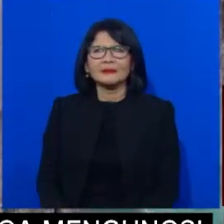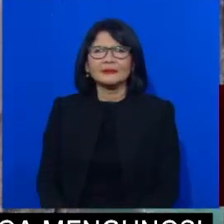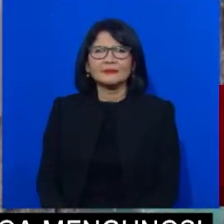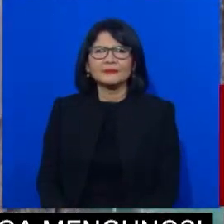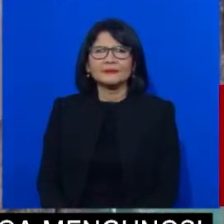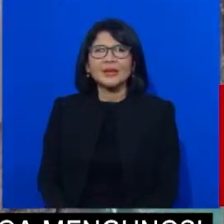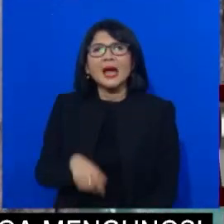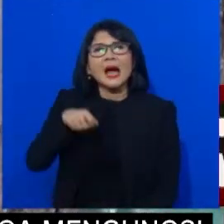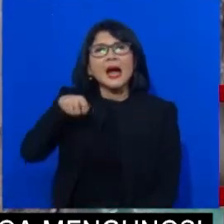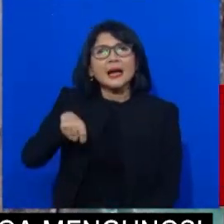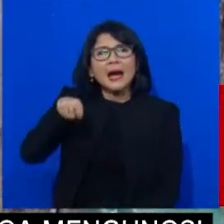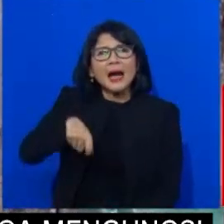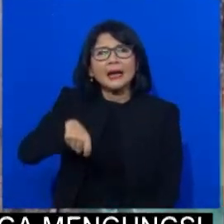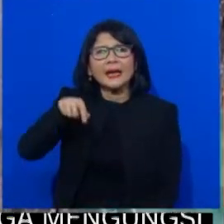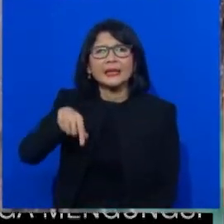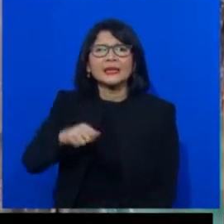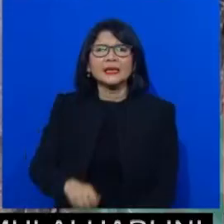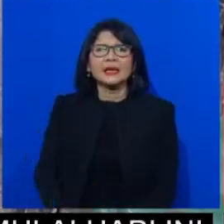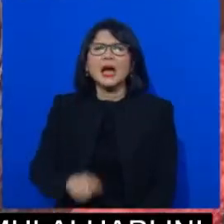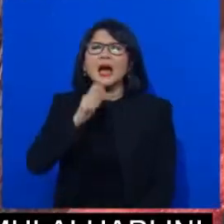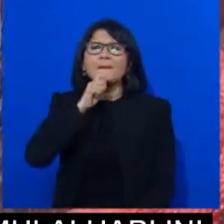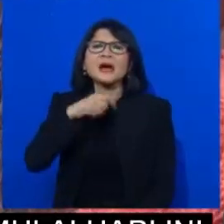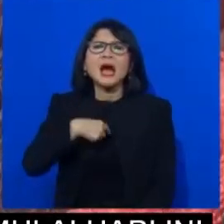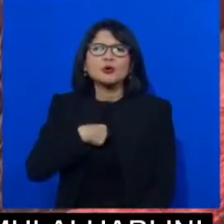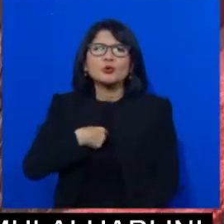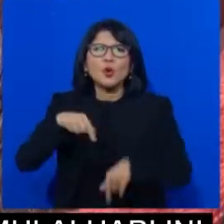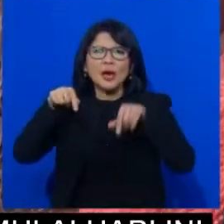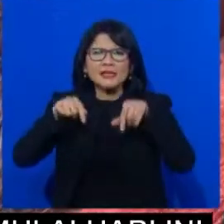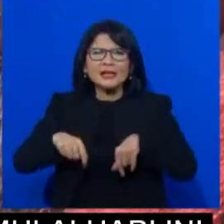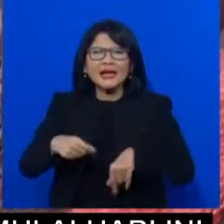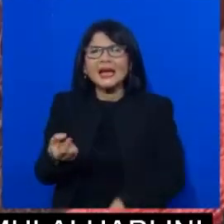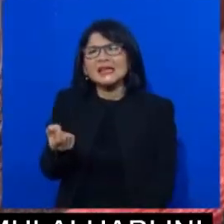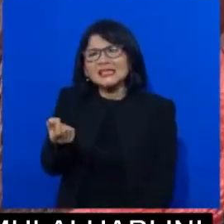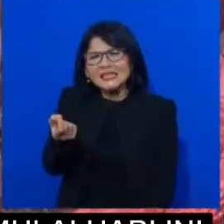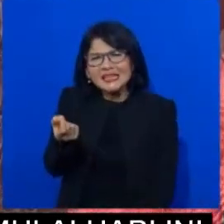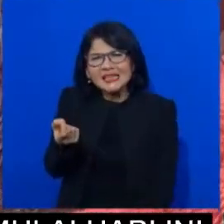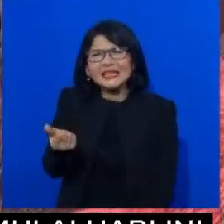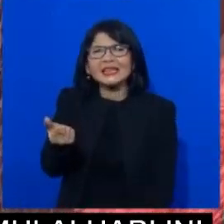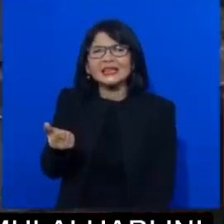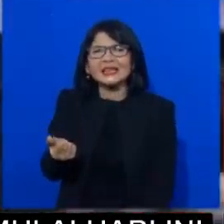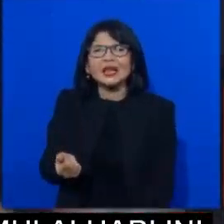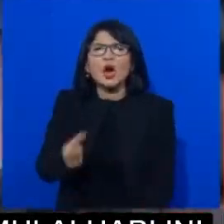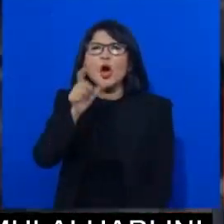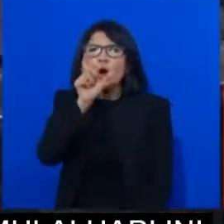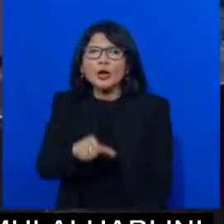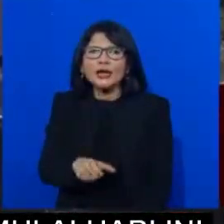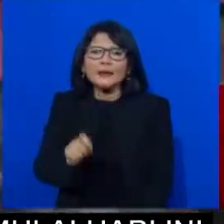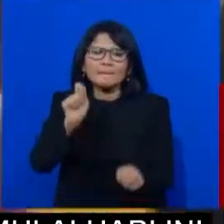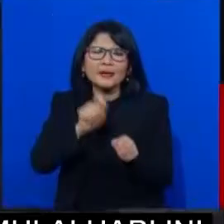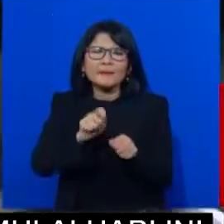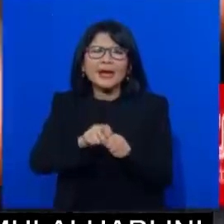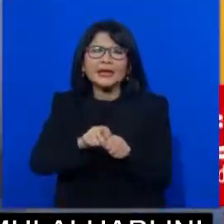Kakek yang akrab disapa Kang Uju ini mengaku, kini semakin sedikit pengguna jasa sol sepatunya. Pendapatan